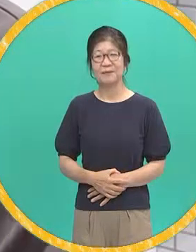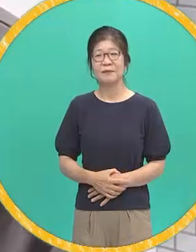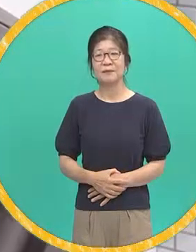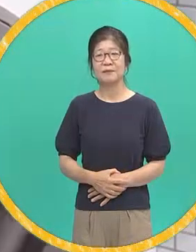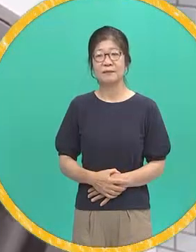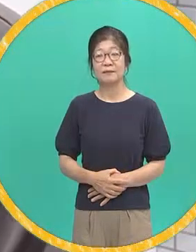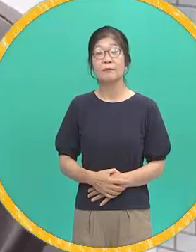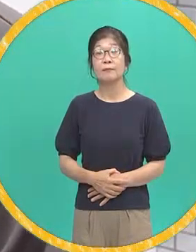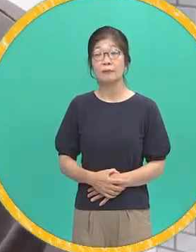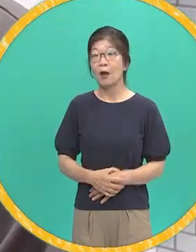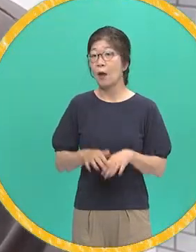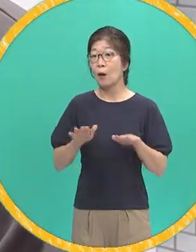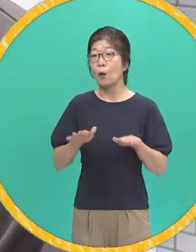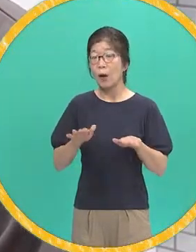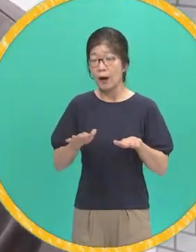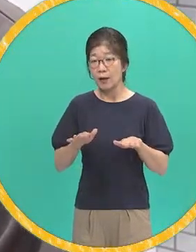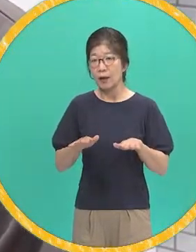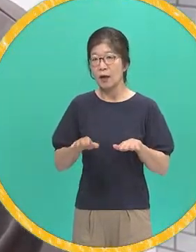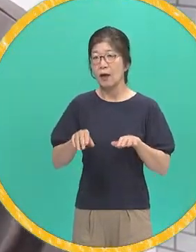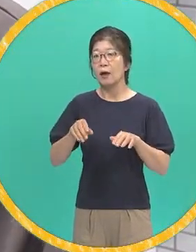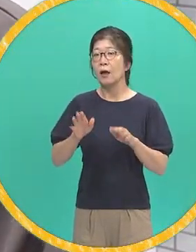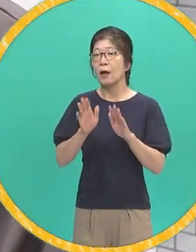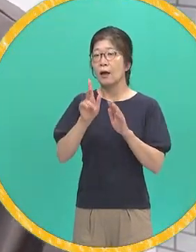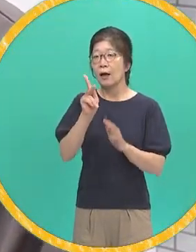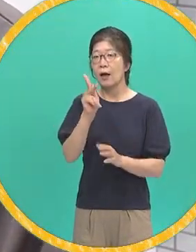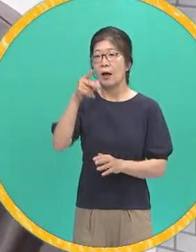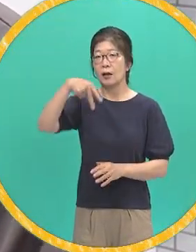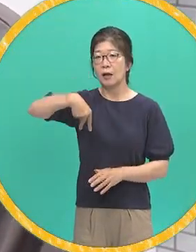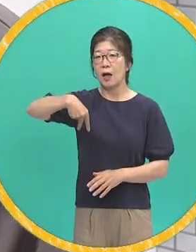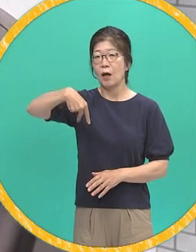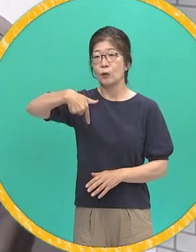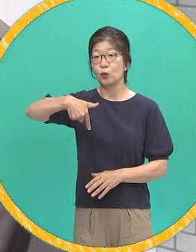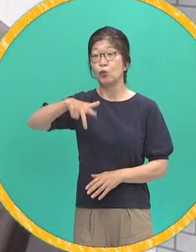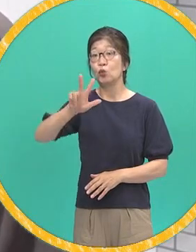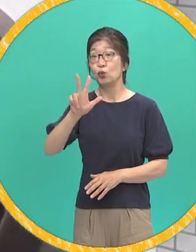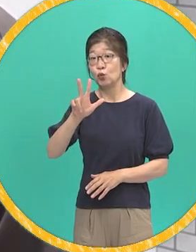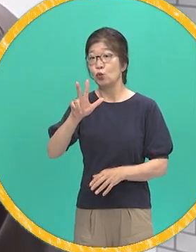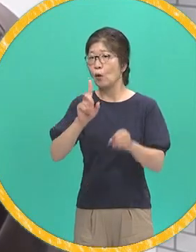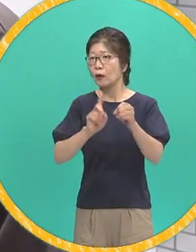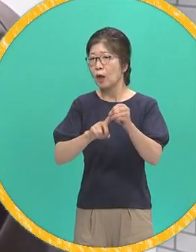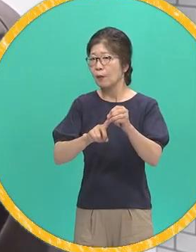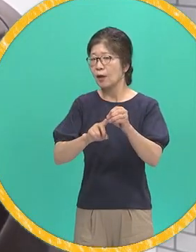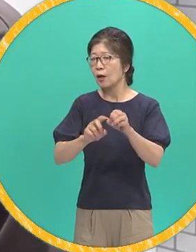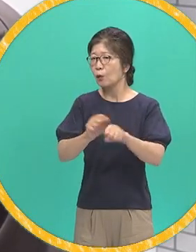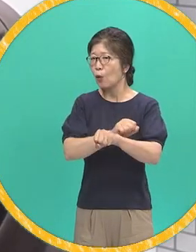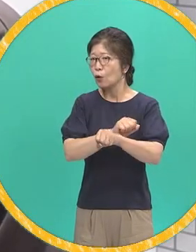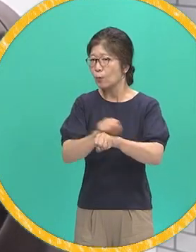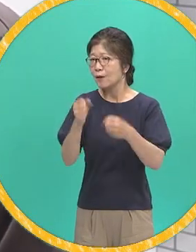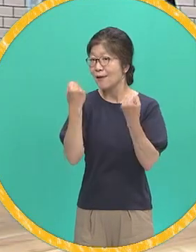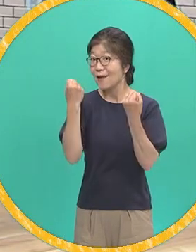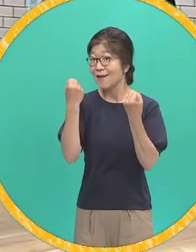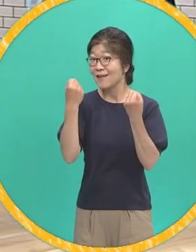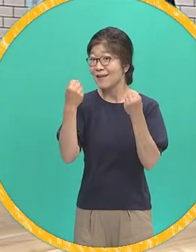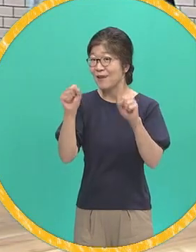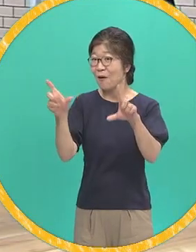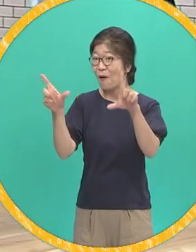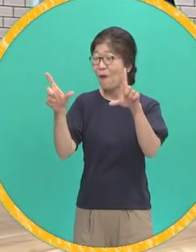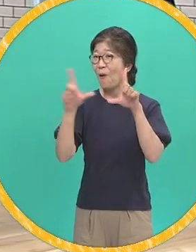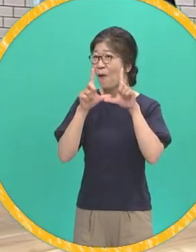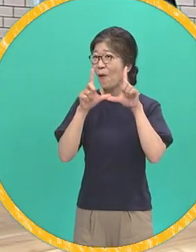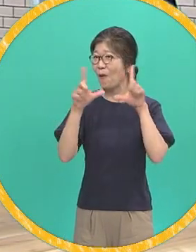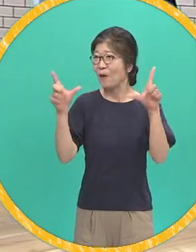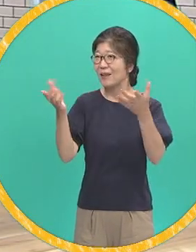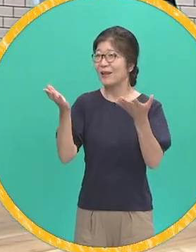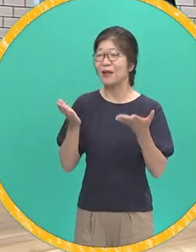実はですね今回カラフルTVバージョンのカラーガード演技を特別に行っていただきましたぜひですね